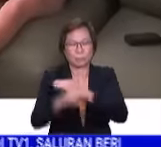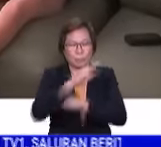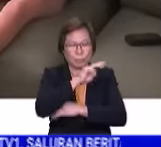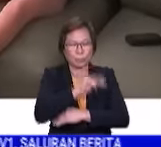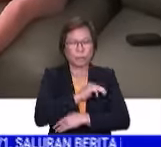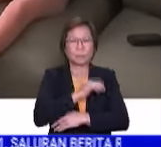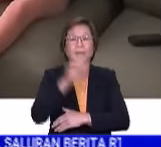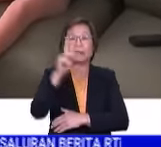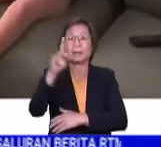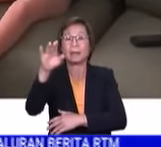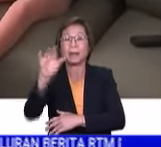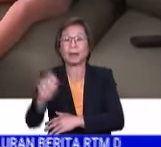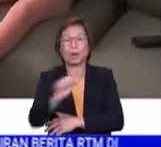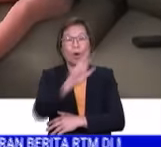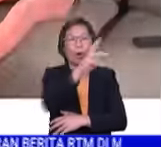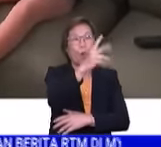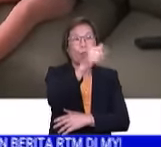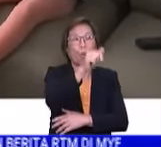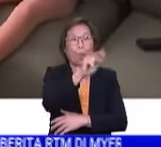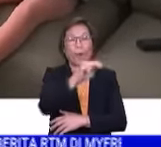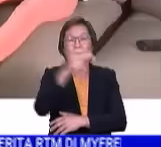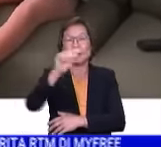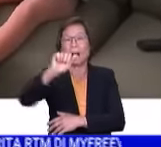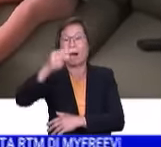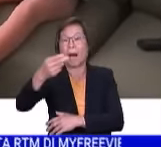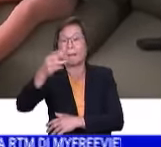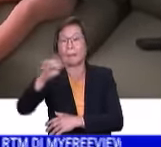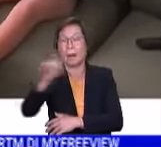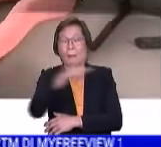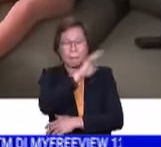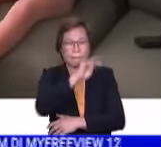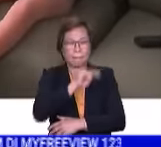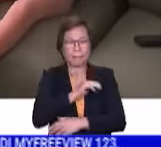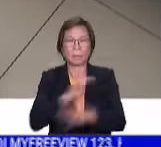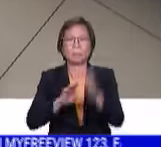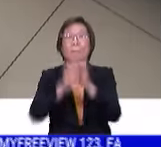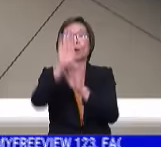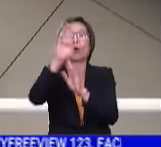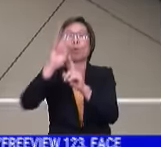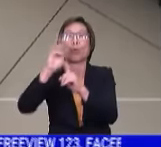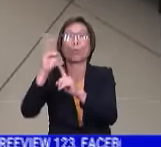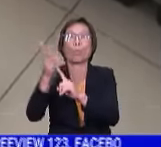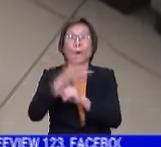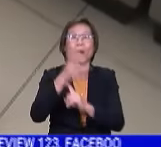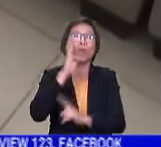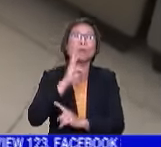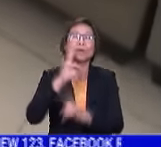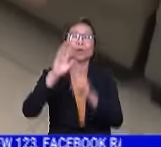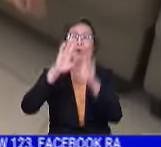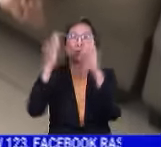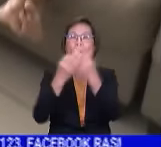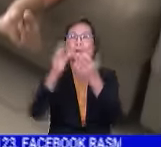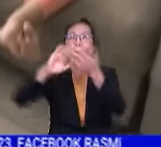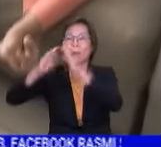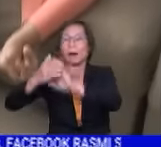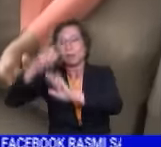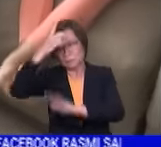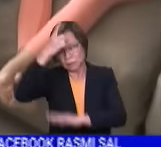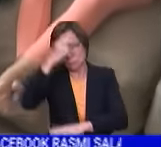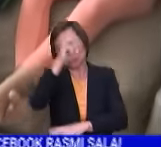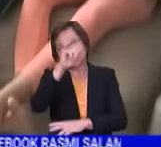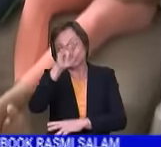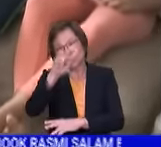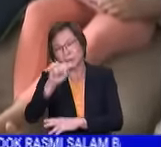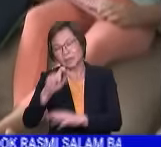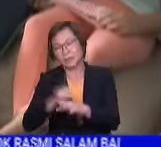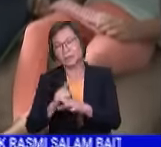Wan Ahmad Faisal Wan Ahmad Kahmal serta Menteri Pembangunan Wanita, Keluarga dan Masyarakat Datuk Seri Rina Mohamad Harun